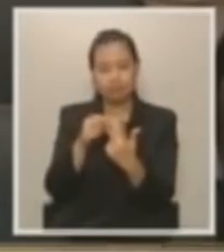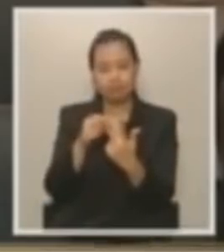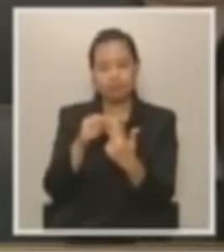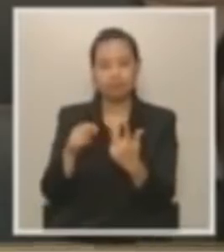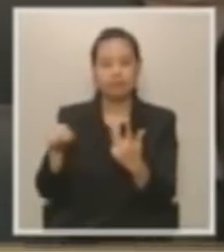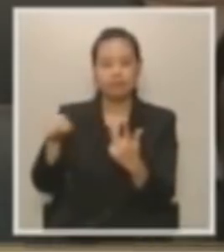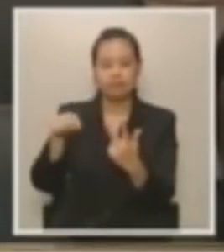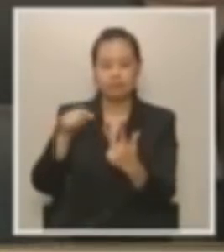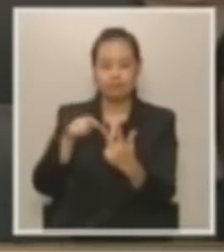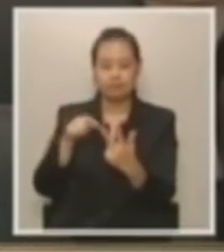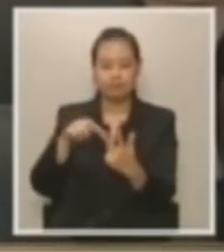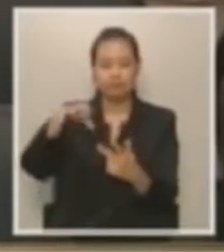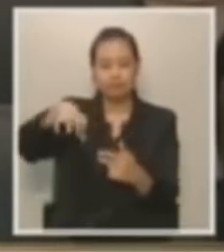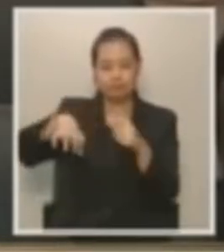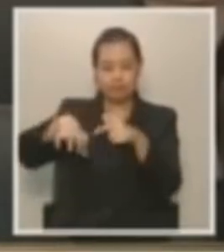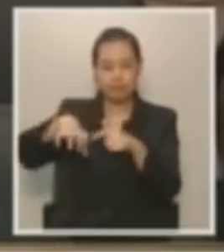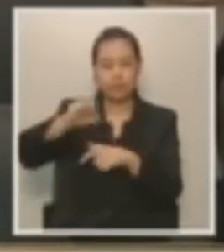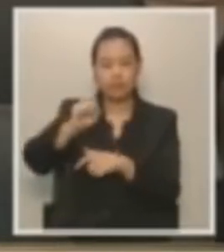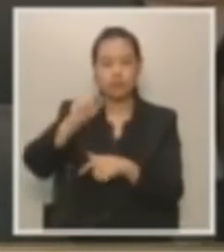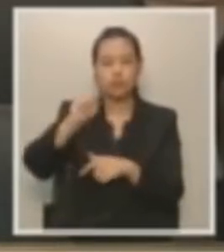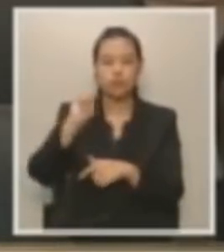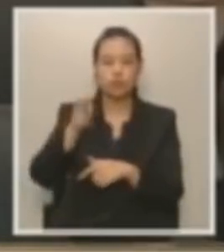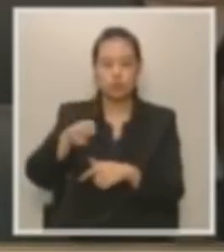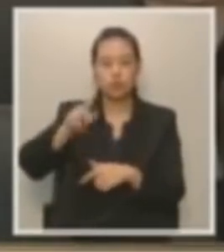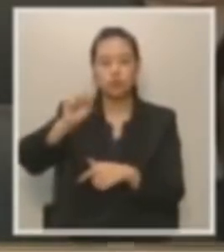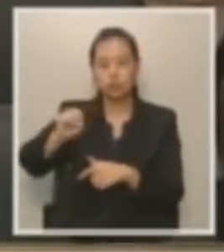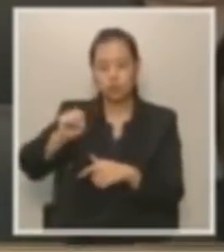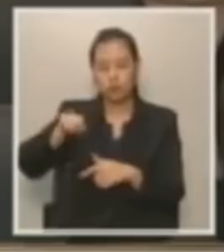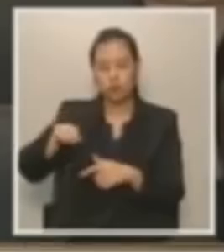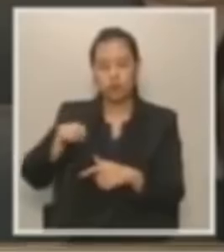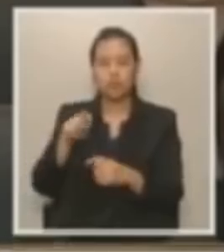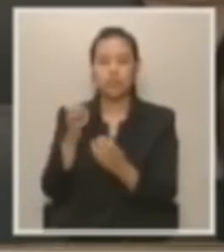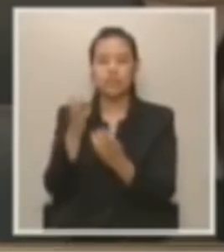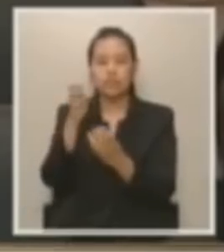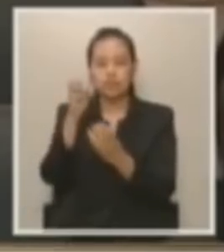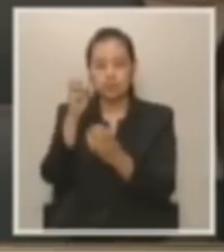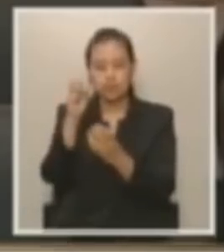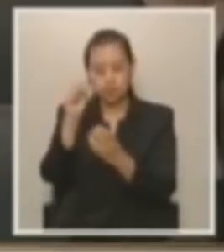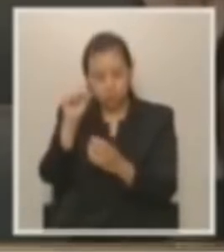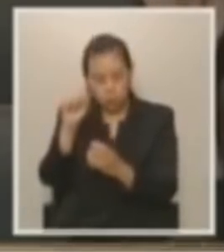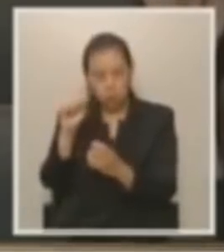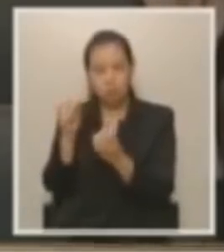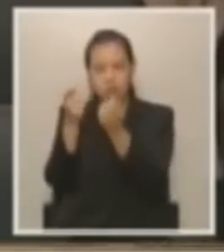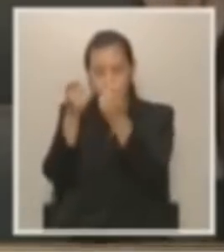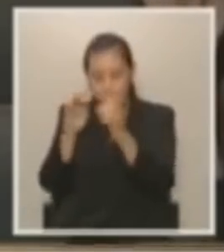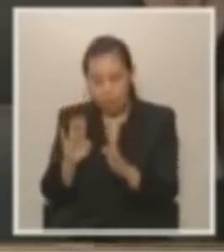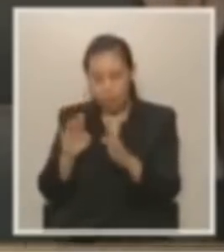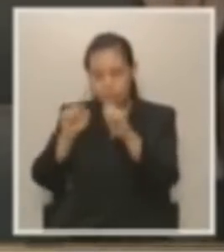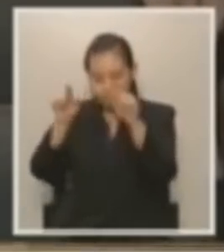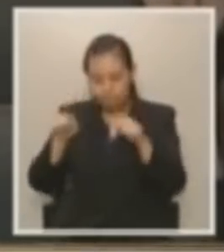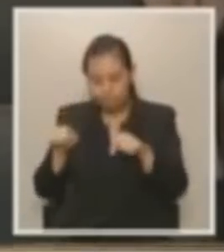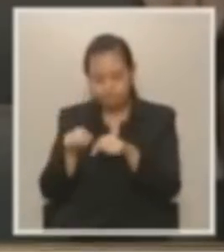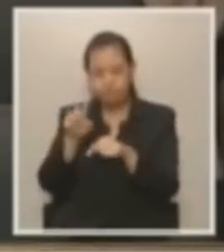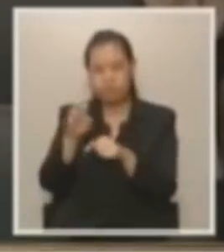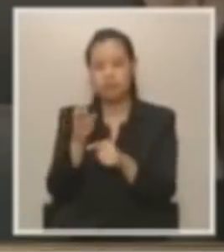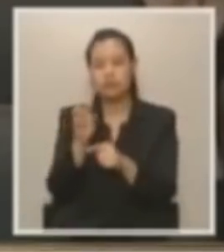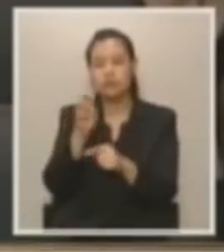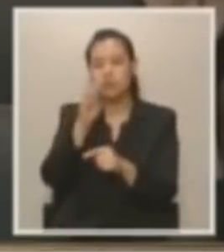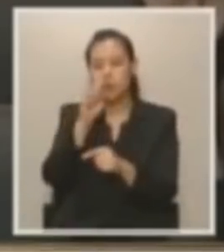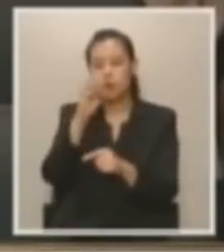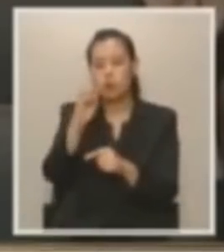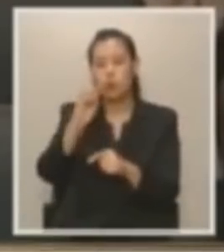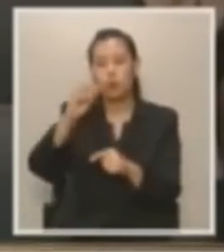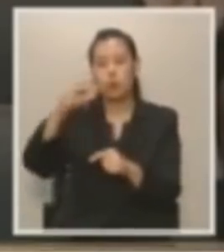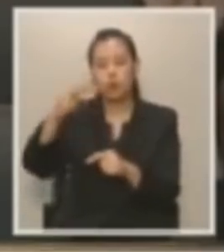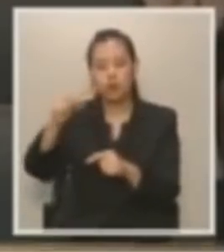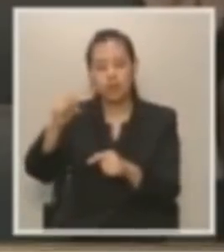การศึกษาแห่งชาติหรือสทศนะคะผู้ออกข้อสอบหลายชุดที่เรารู้จักกันดีอย่างเช่นโอเน็ตนะคะเงินอุดหนุนทั่วไปโดนปรับลด